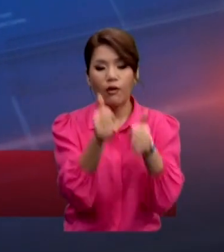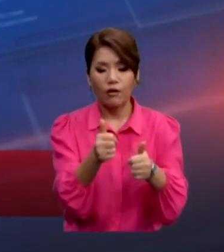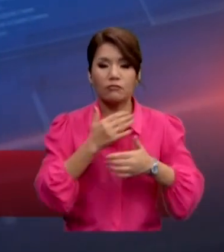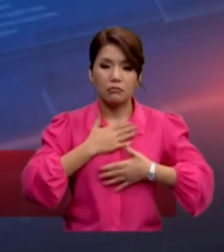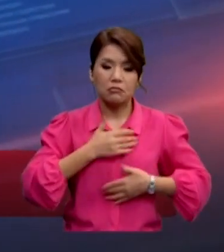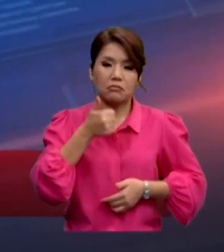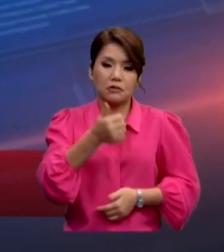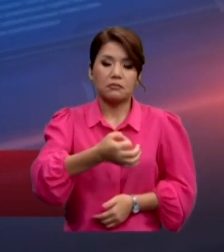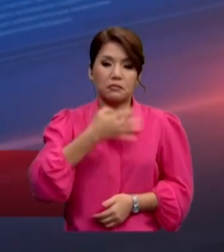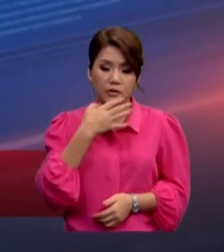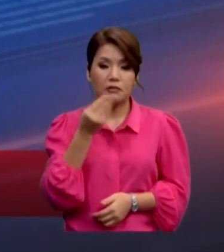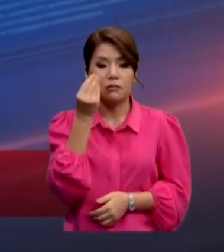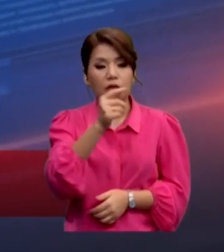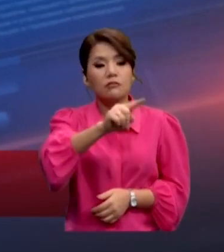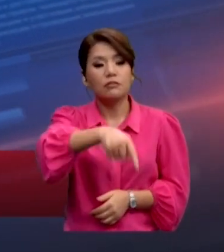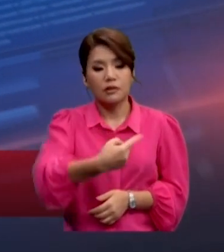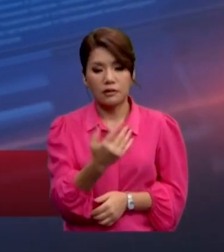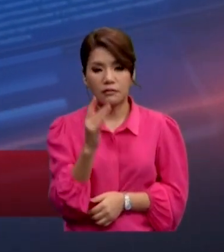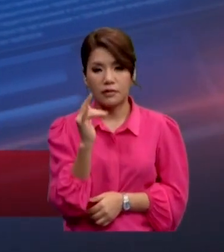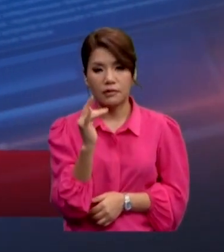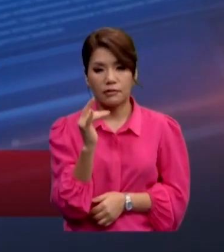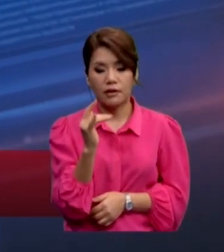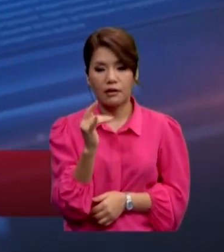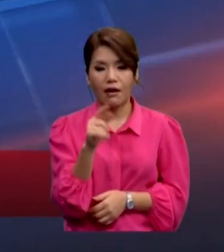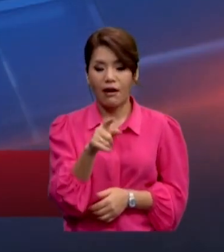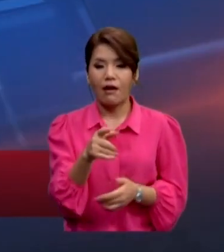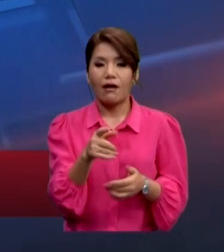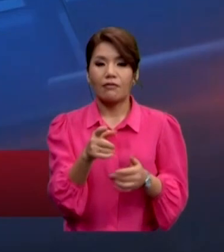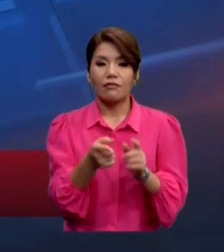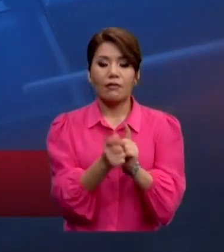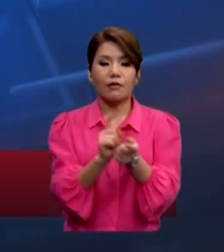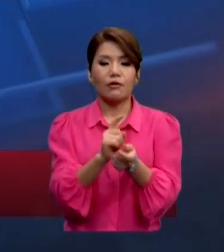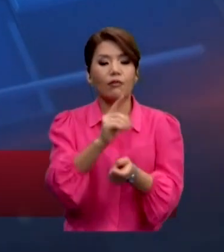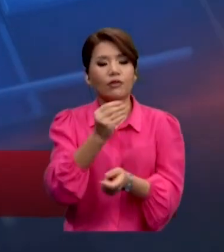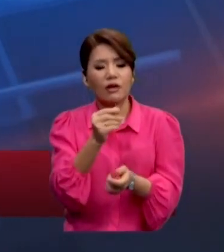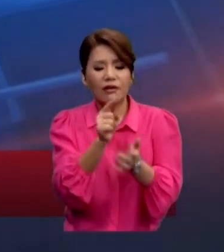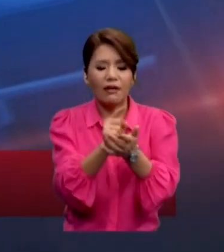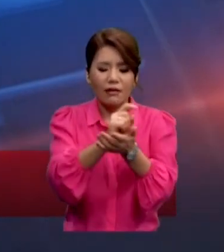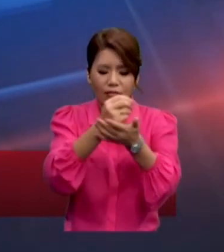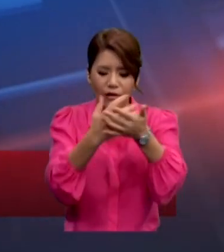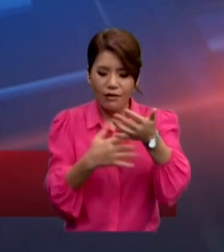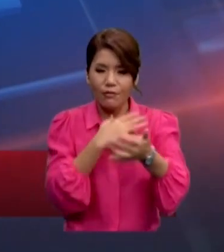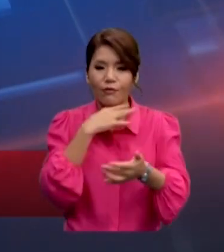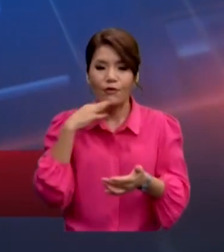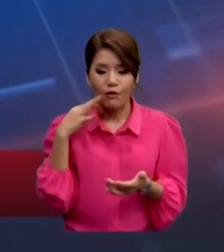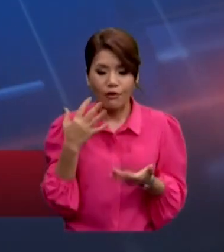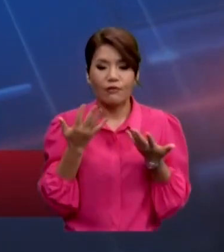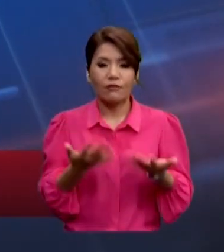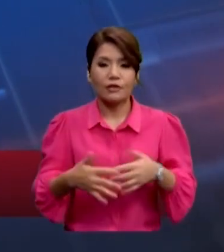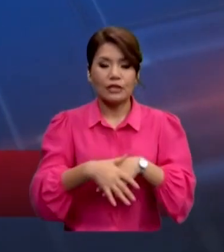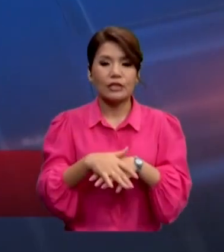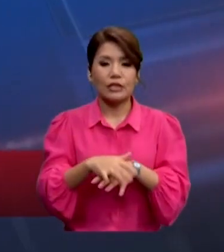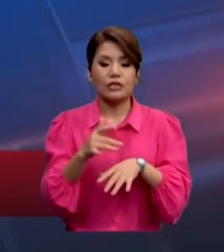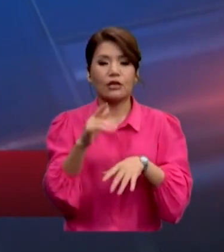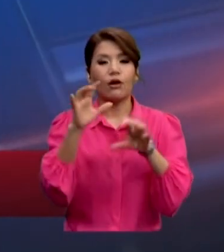шығып жатыр, төле деп сол кезде міндеттеп бір айтса болады. Бұл төлейтін налогтар көбейіп кетті халықтың. Шынын айтқанда